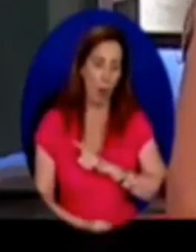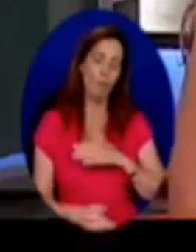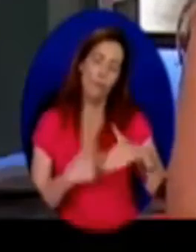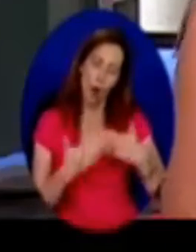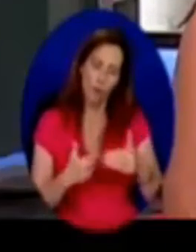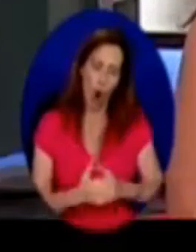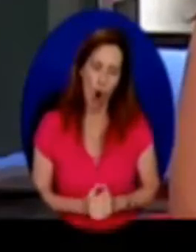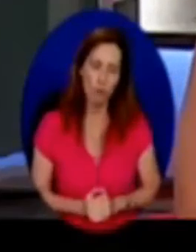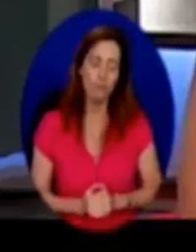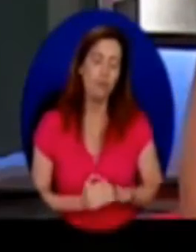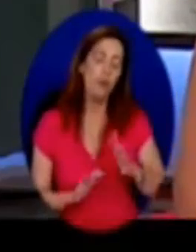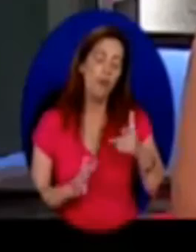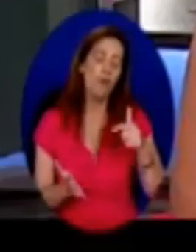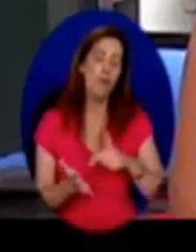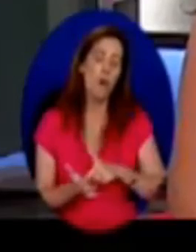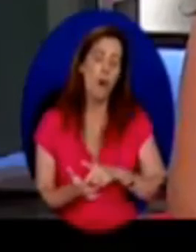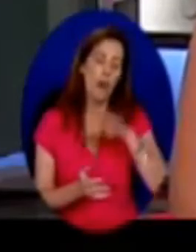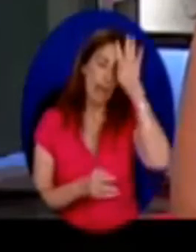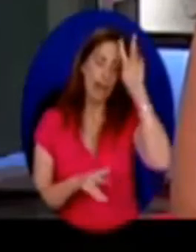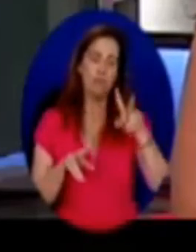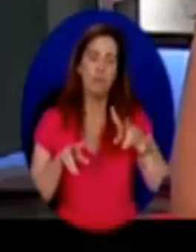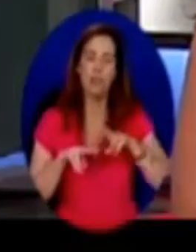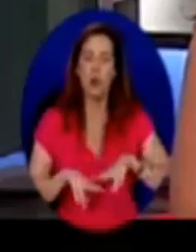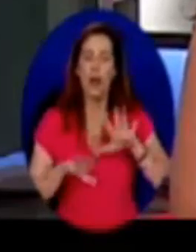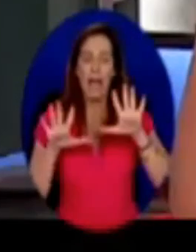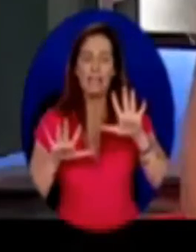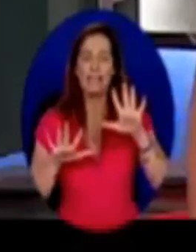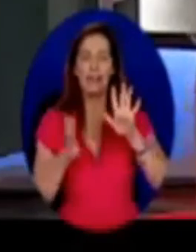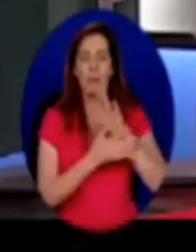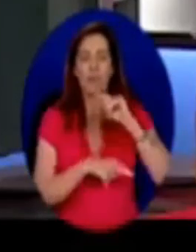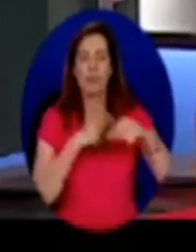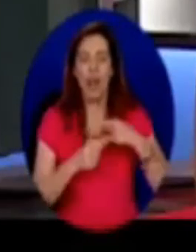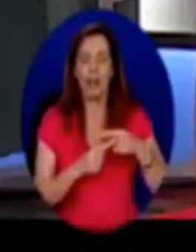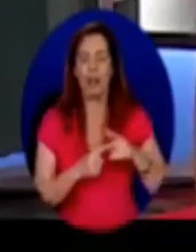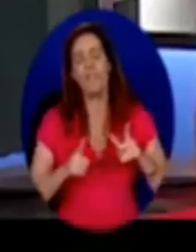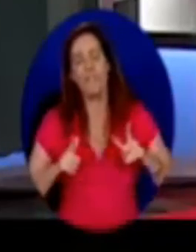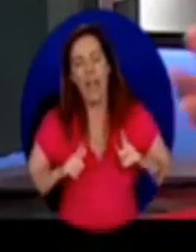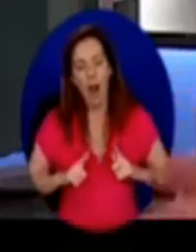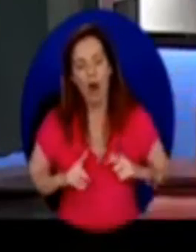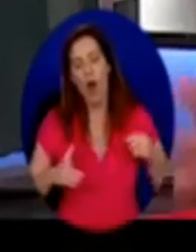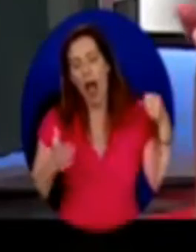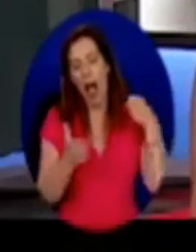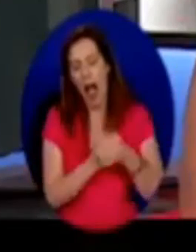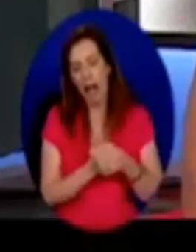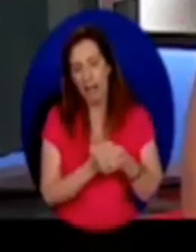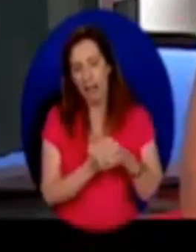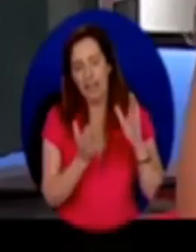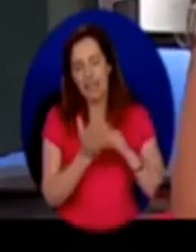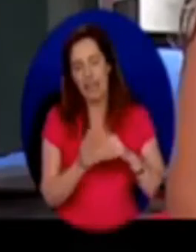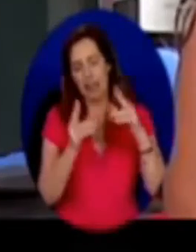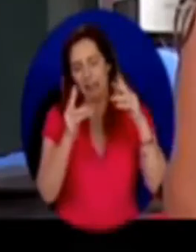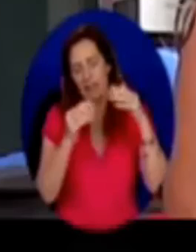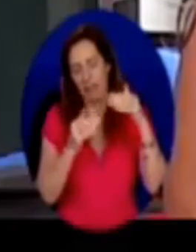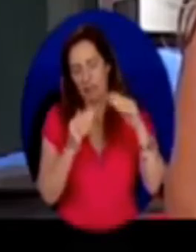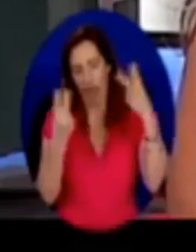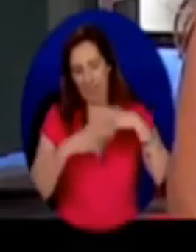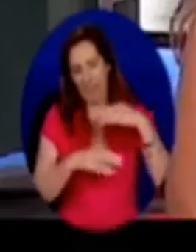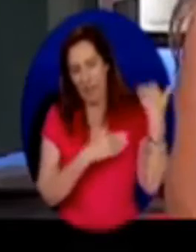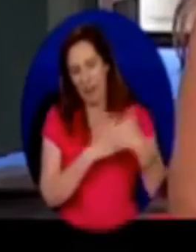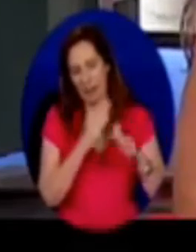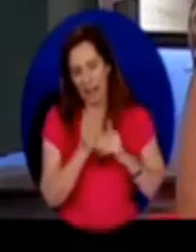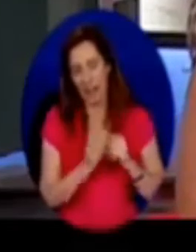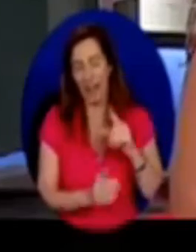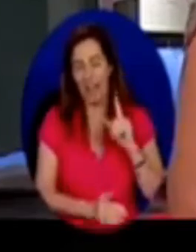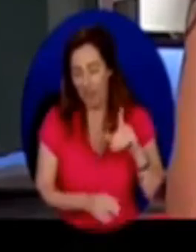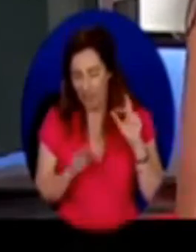וכולי ויכול להיות שישארו גם 10 ו-15 שנה ויחכו עד לתאריך התפוגה של ההסכם הזה